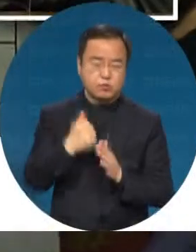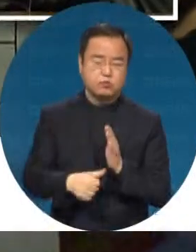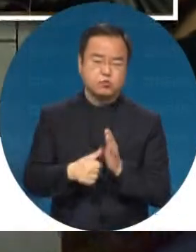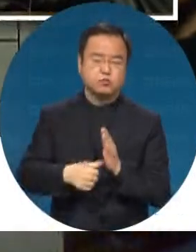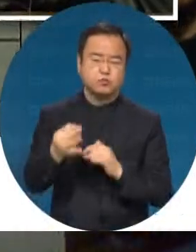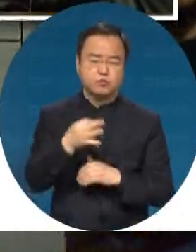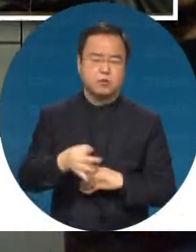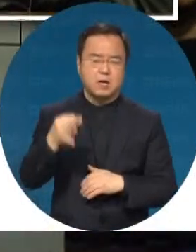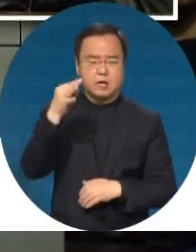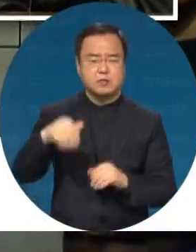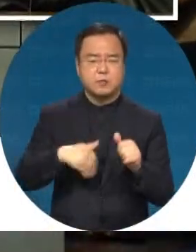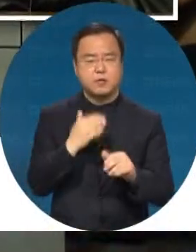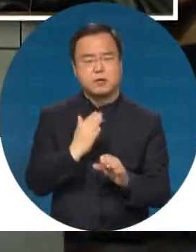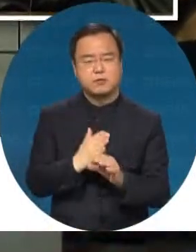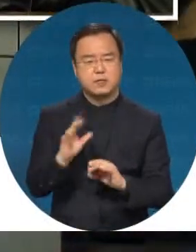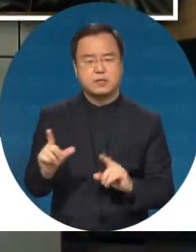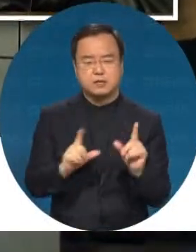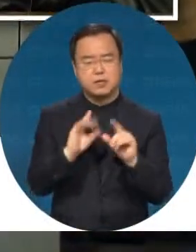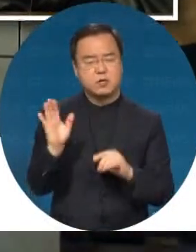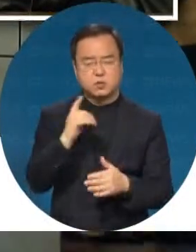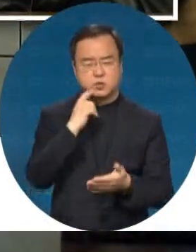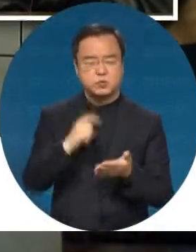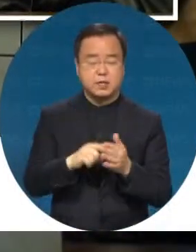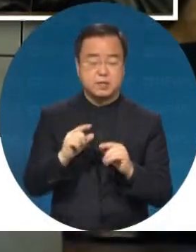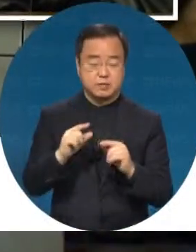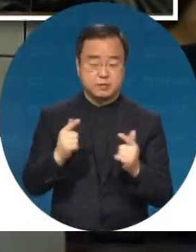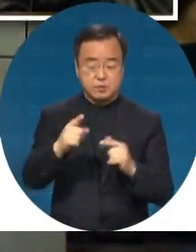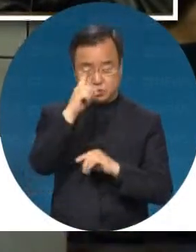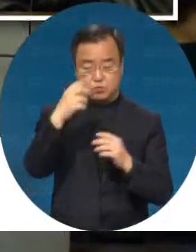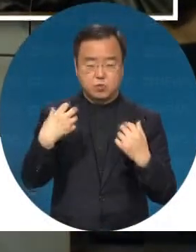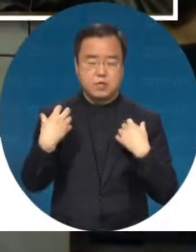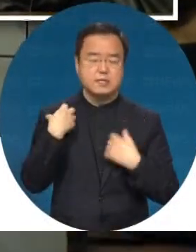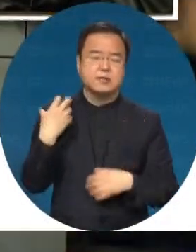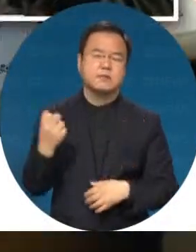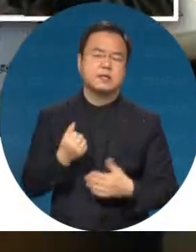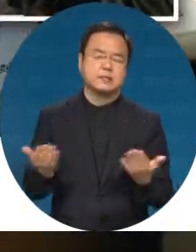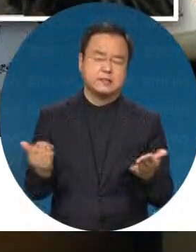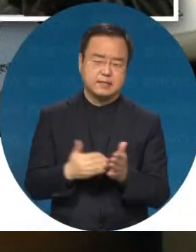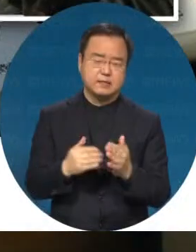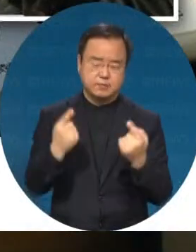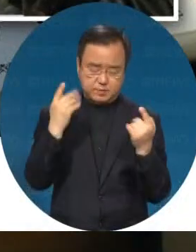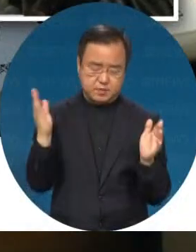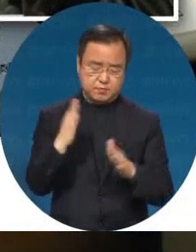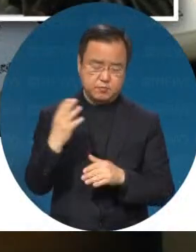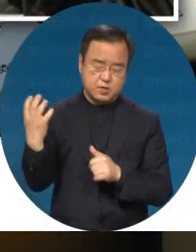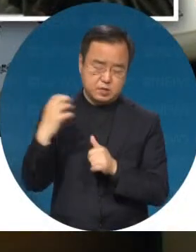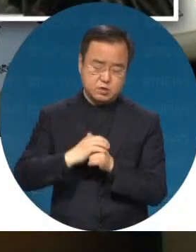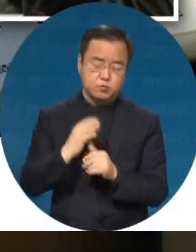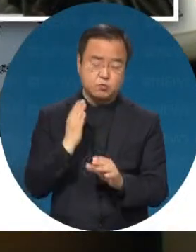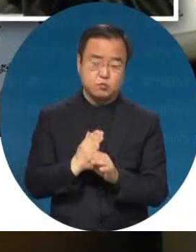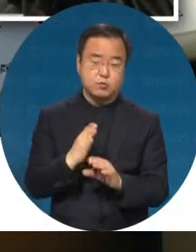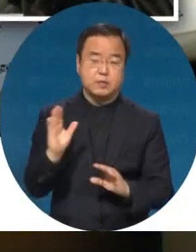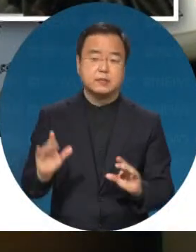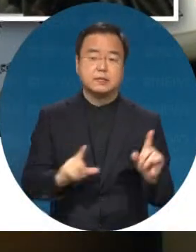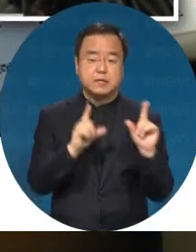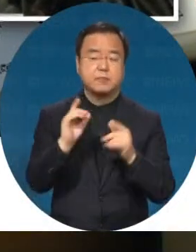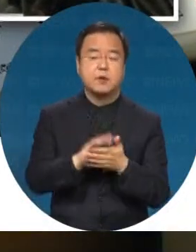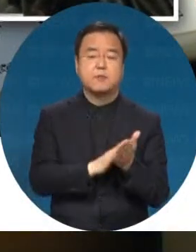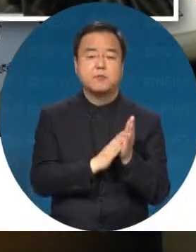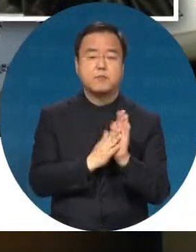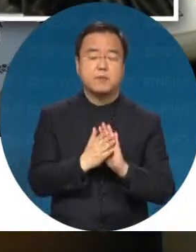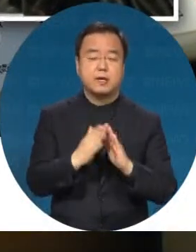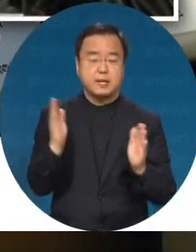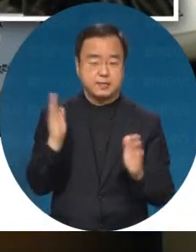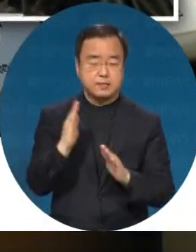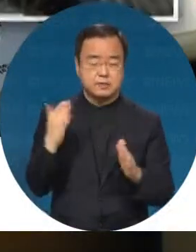정부가 책임져야 할 고등교육마저 대학생들이 그 부담을 떠안고 있는 상황입니다 이러한 삶의 변화는 대학생들의 건강권과